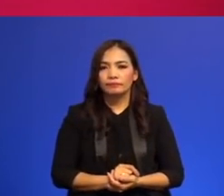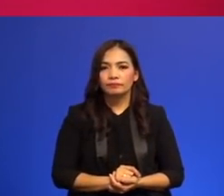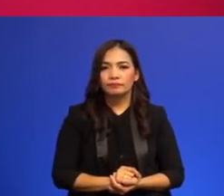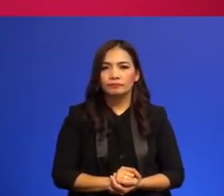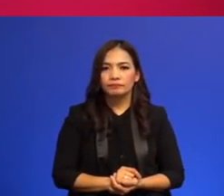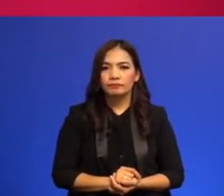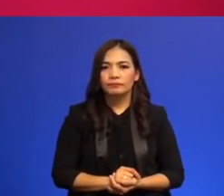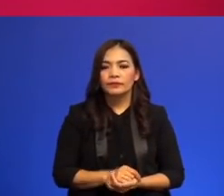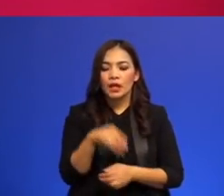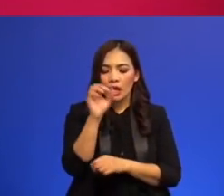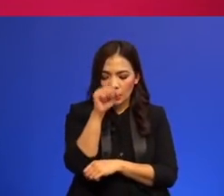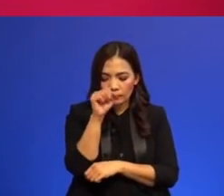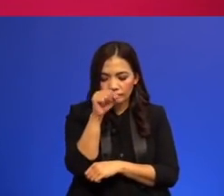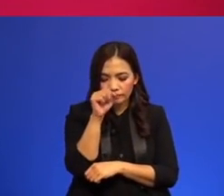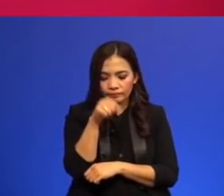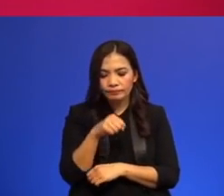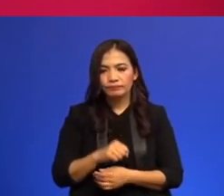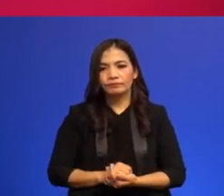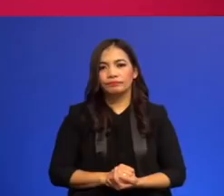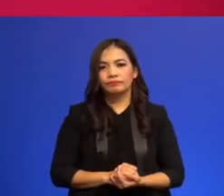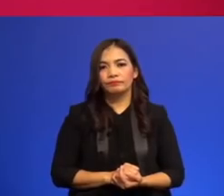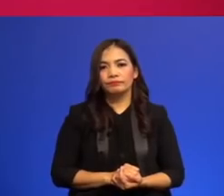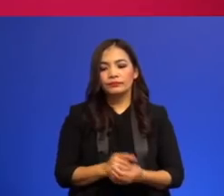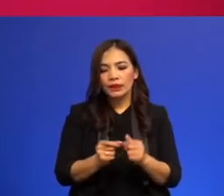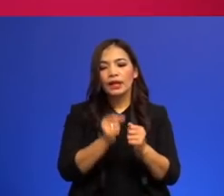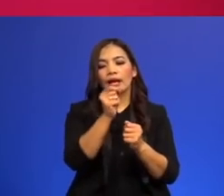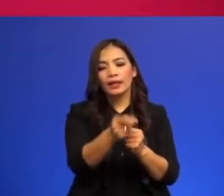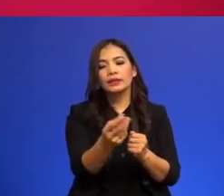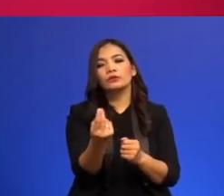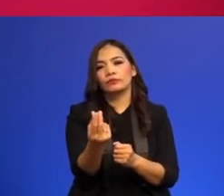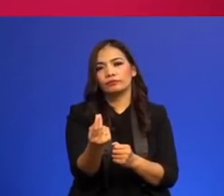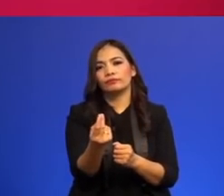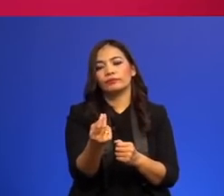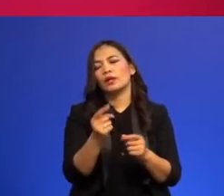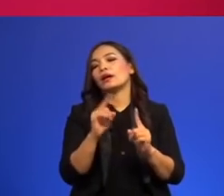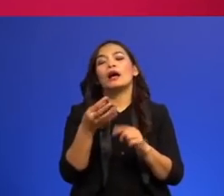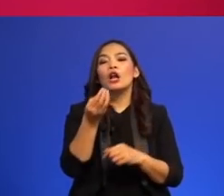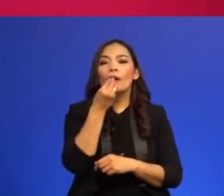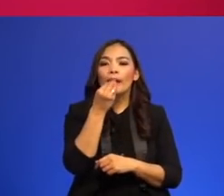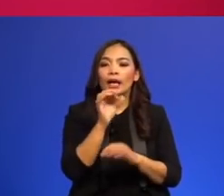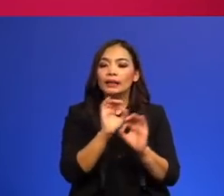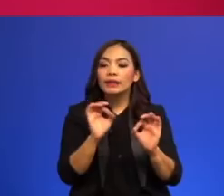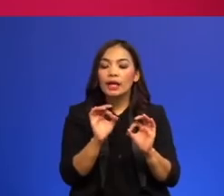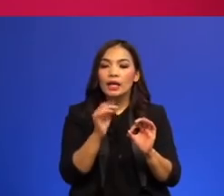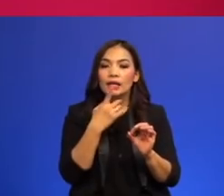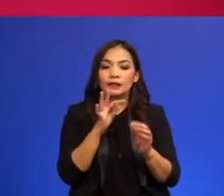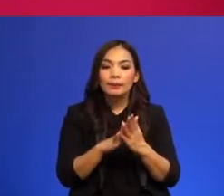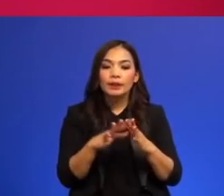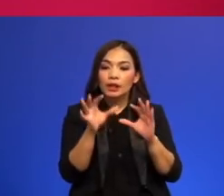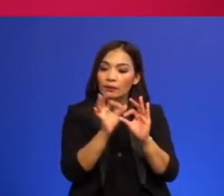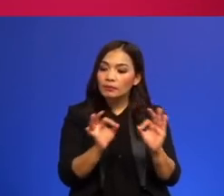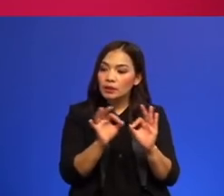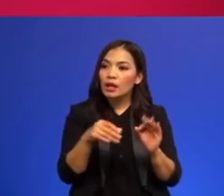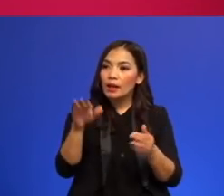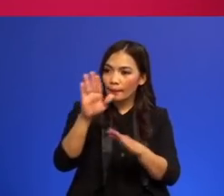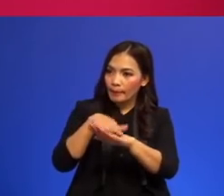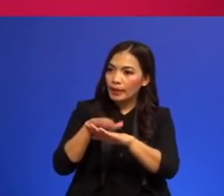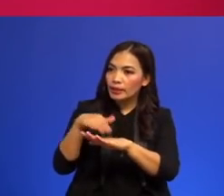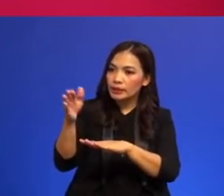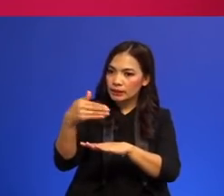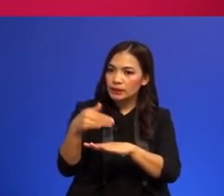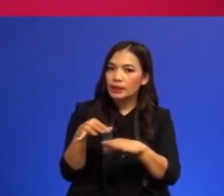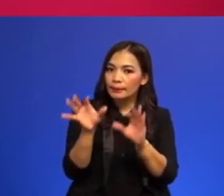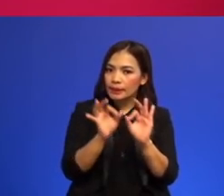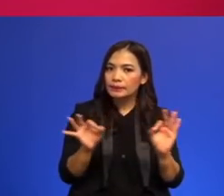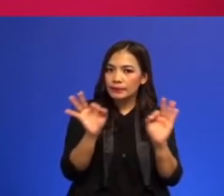dia tunduk-tunduk. Kita kasih tip. Kalau kita makan tidak habis dan masih bersih, kita panggil belum? Masih